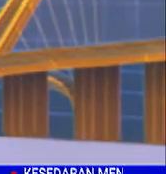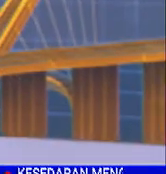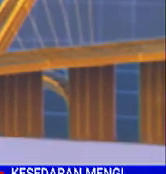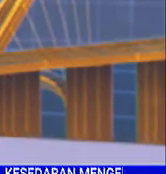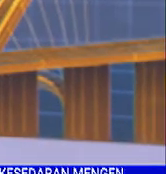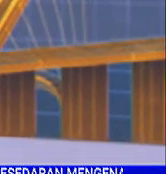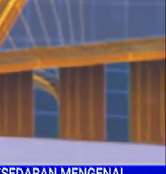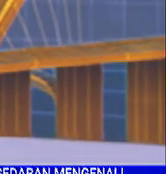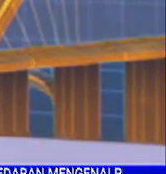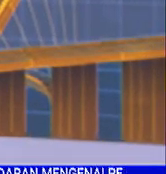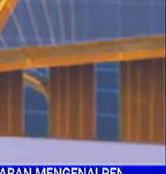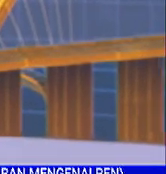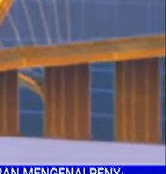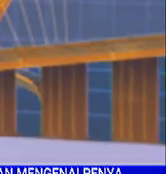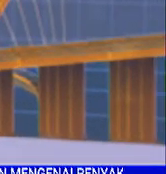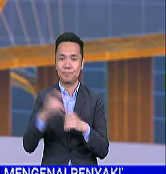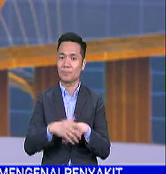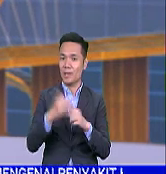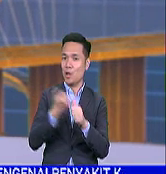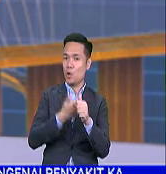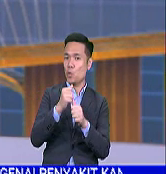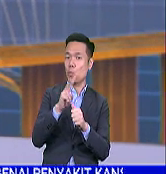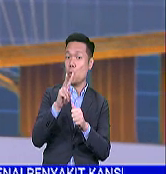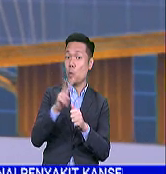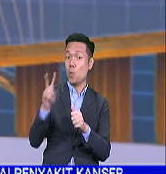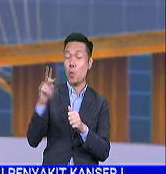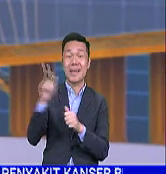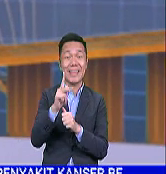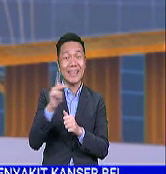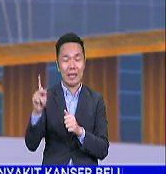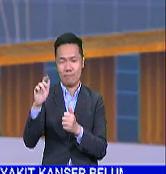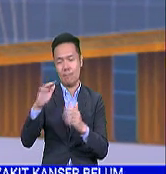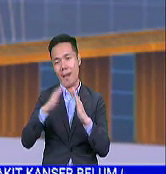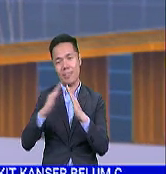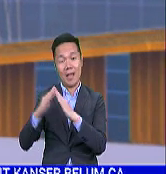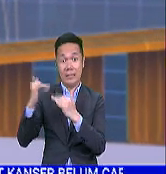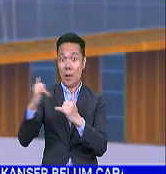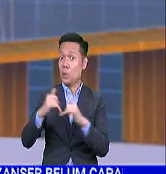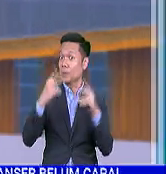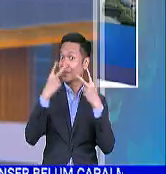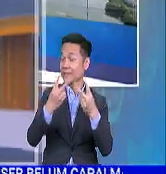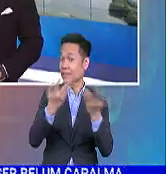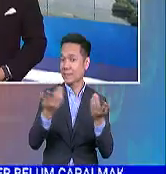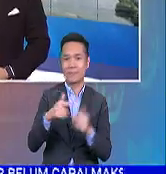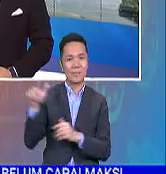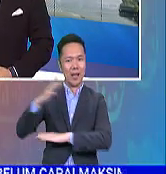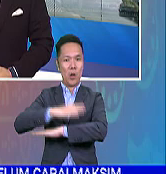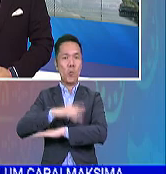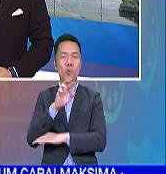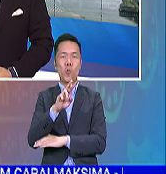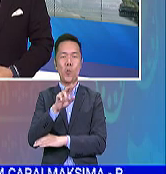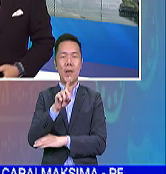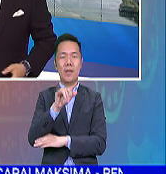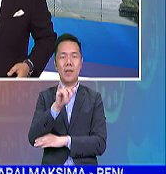Perkembangan dari negeri di bawah bayu, ulang tahun ke-22 Bandaraya Kota Kinabalu jadi tumpuan. Langsung bersama Redwin Robin di Kota